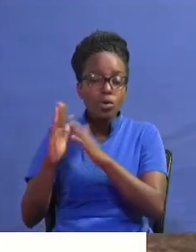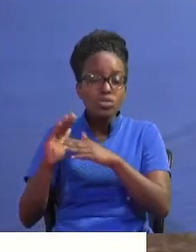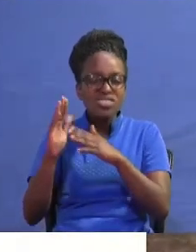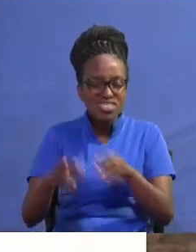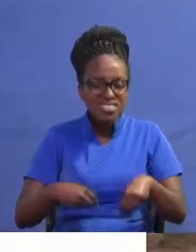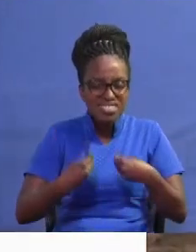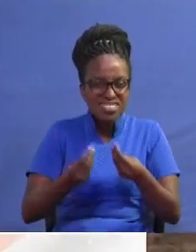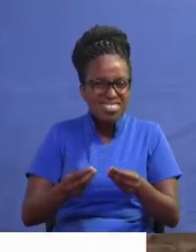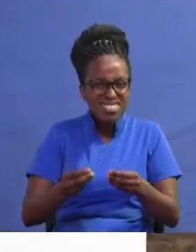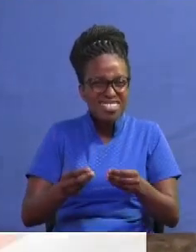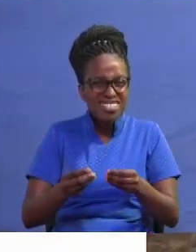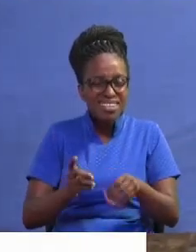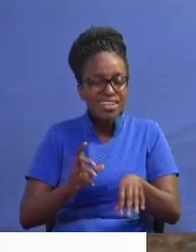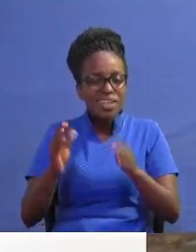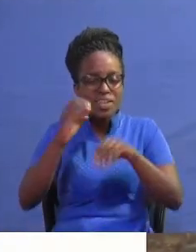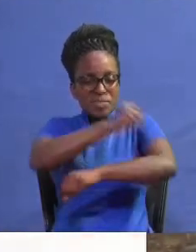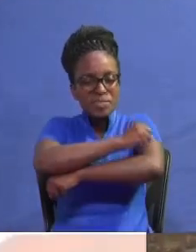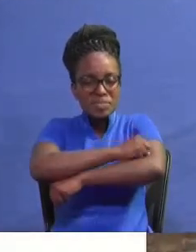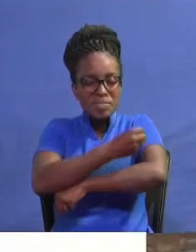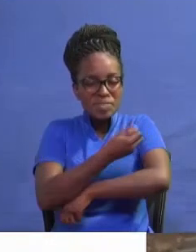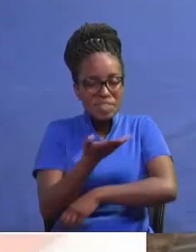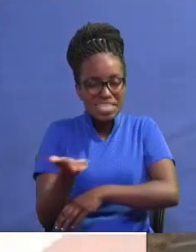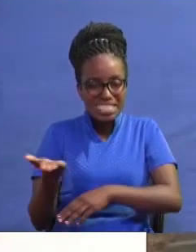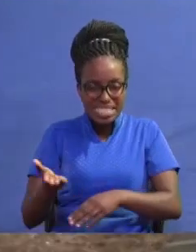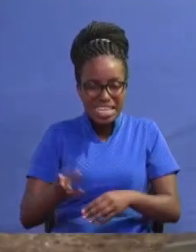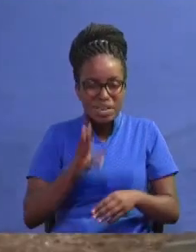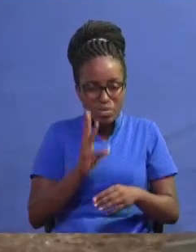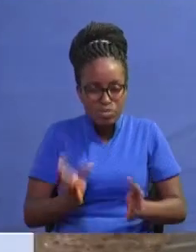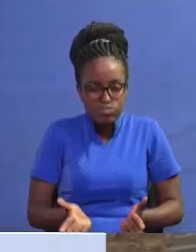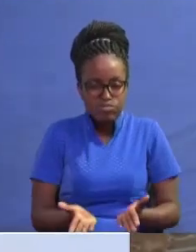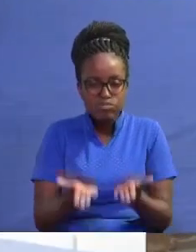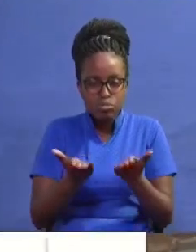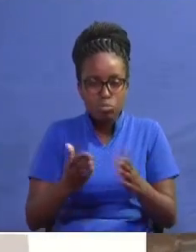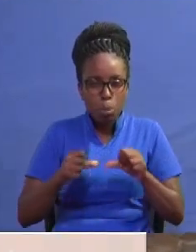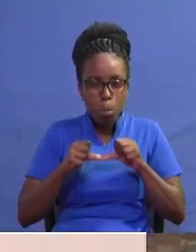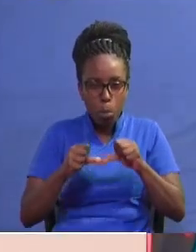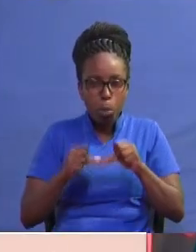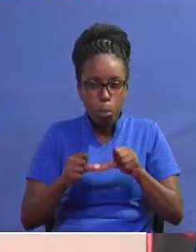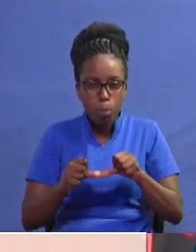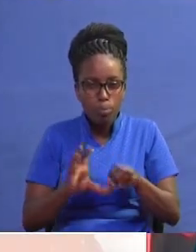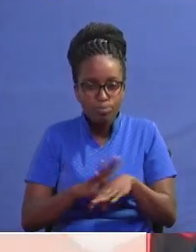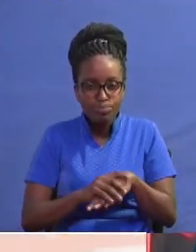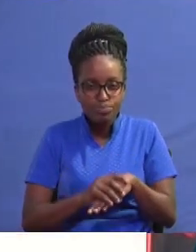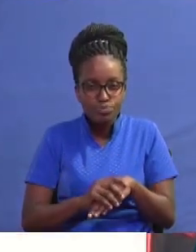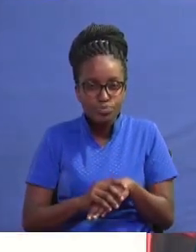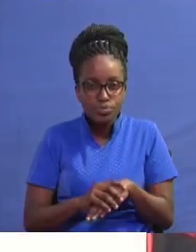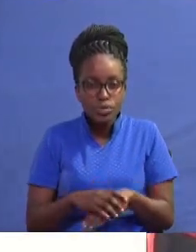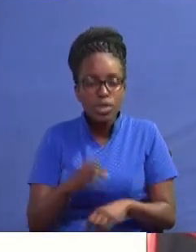na kupelekwa kuishi shuleni kutokana na mafuriko ili kutoa nafasi ya masomo kuendelea juma lijalo. Kuna